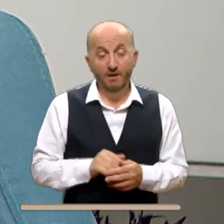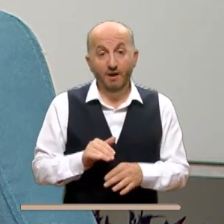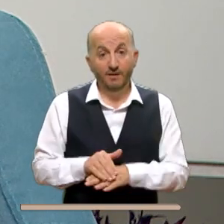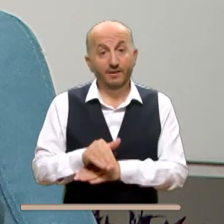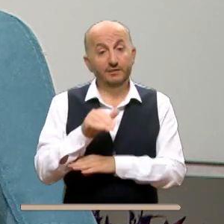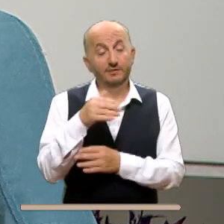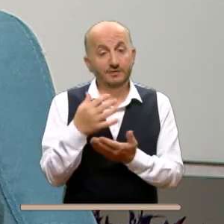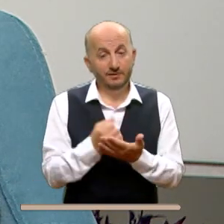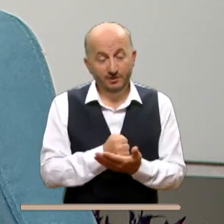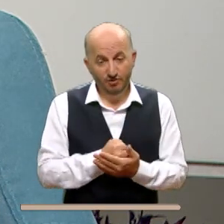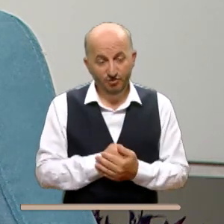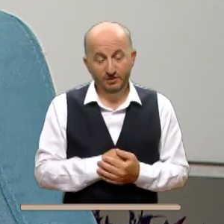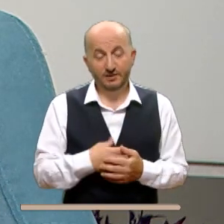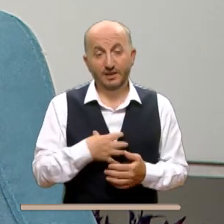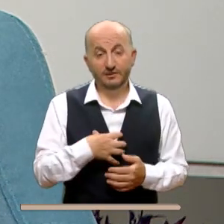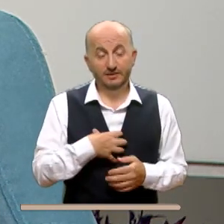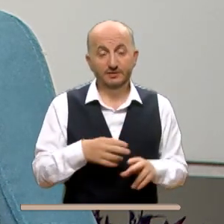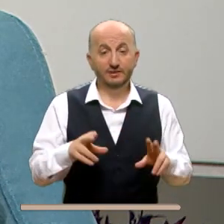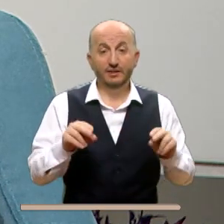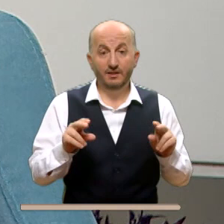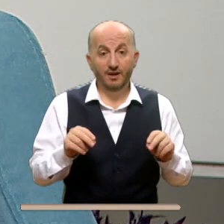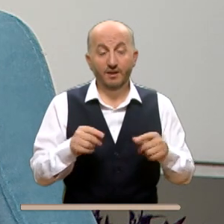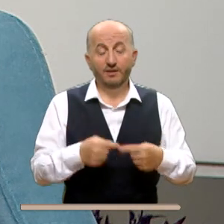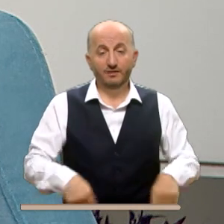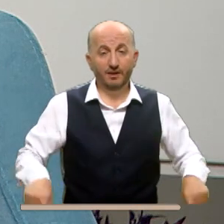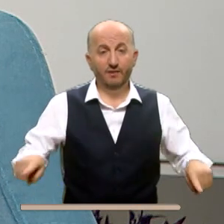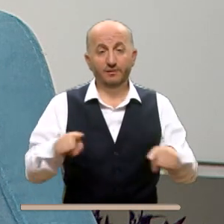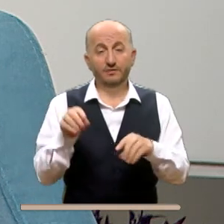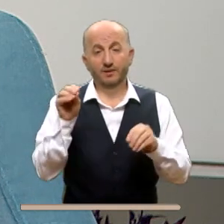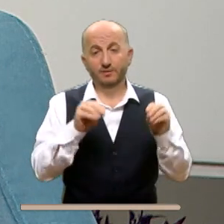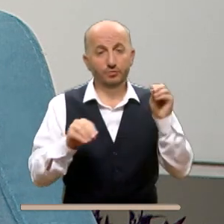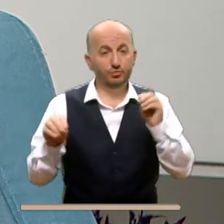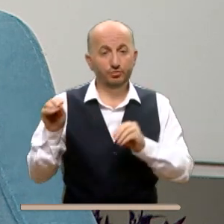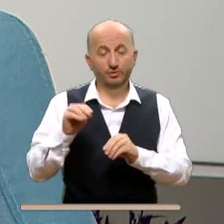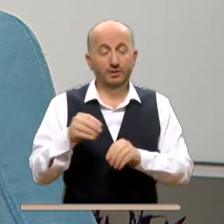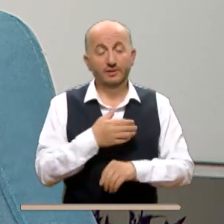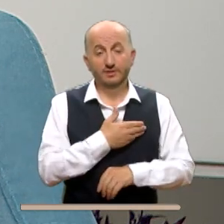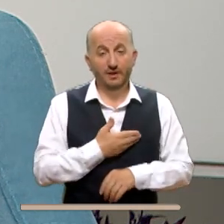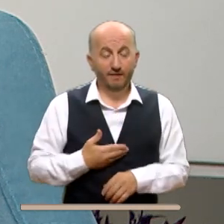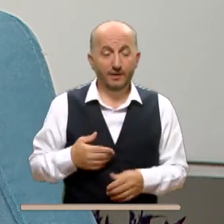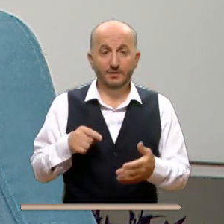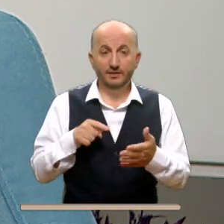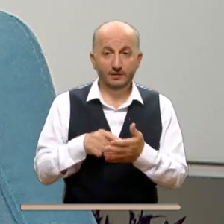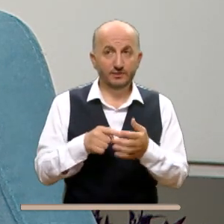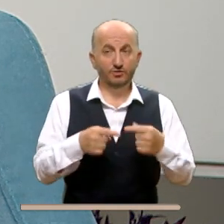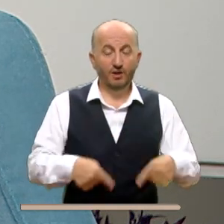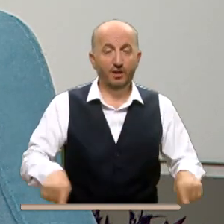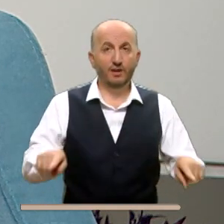hayatınızı kazanacağınız, kendinize yeter olacağınız, etrafınıza katkı duyacağınız, severek ilgileneceğiniz